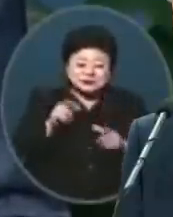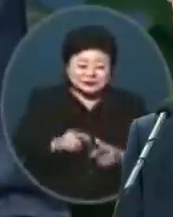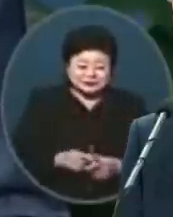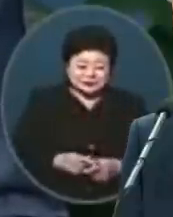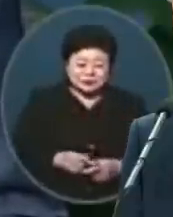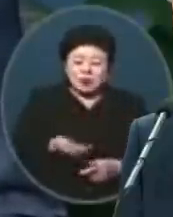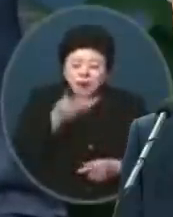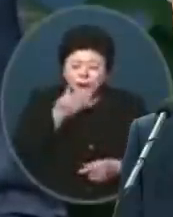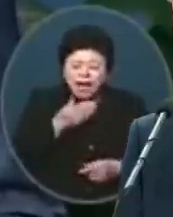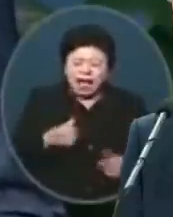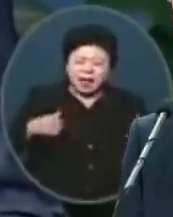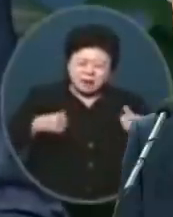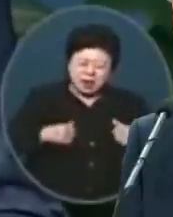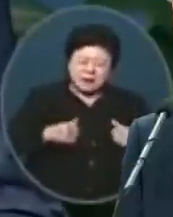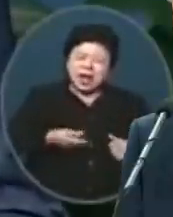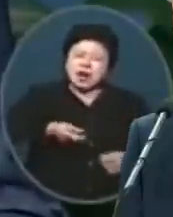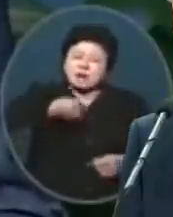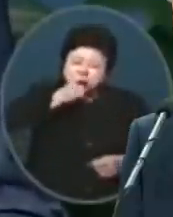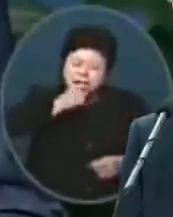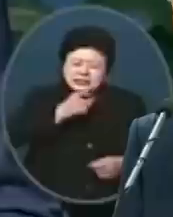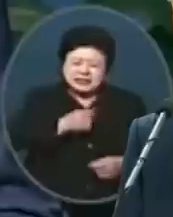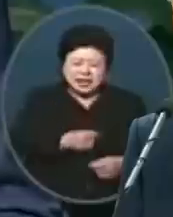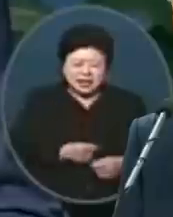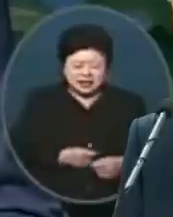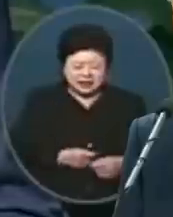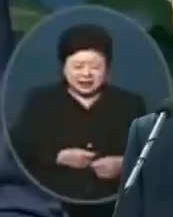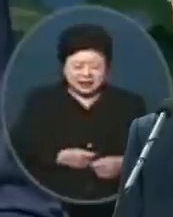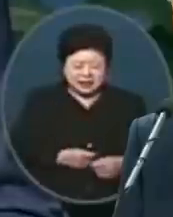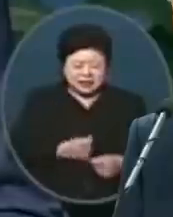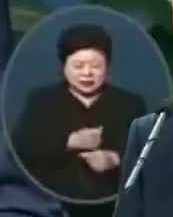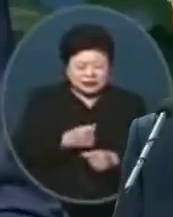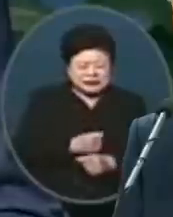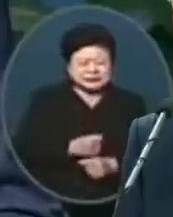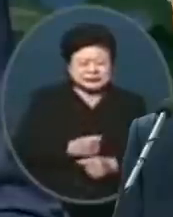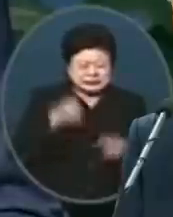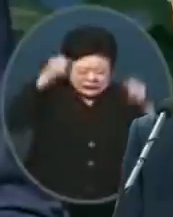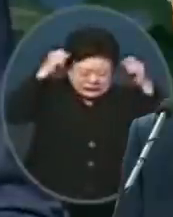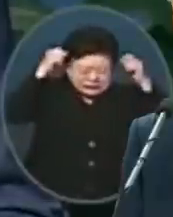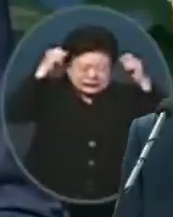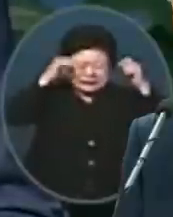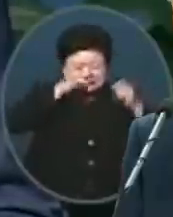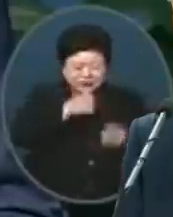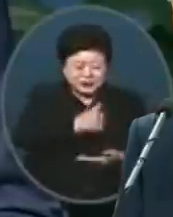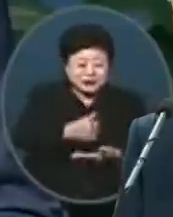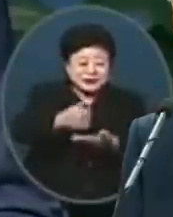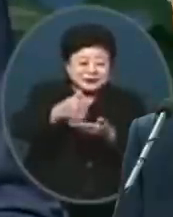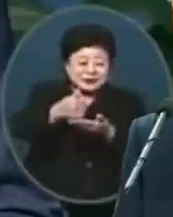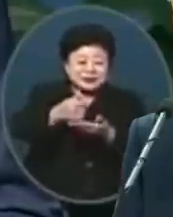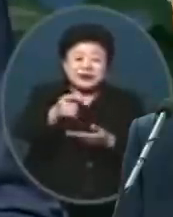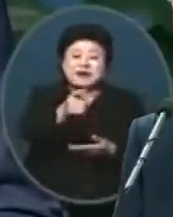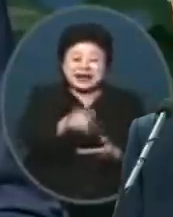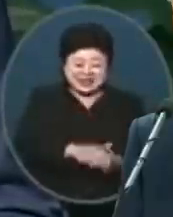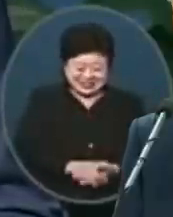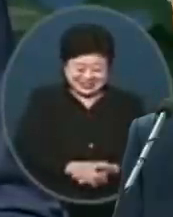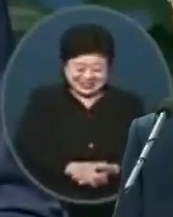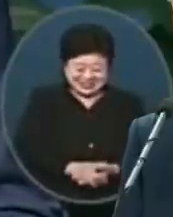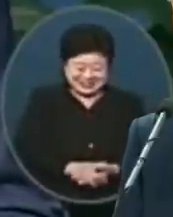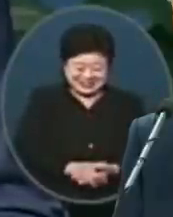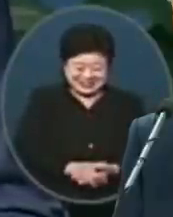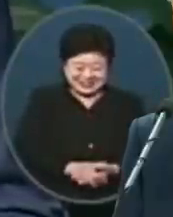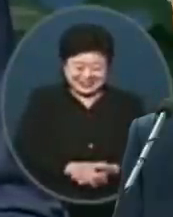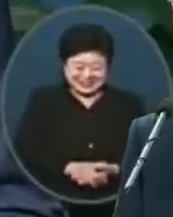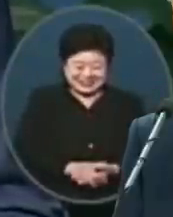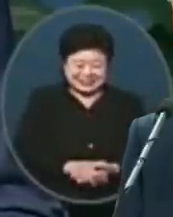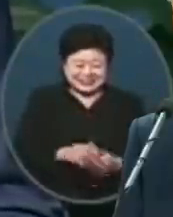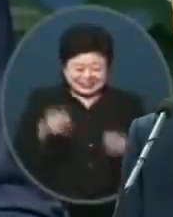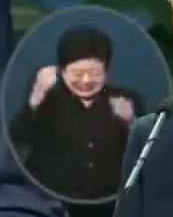무엇을 먹을까, 무엇을 입을까, 무엇을 마실까, 어떻게 살고 수고하고 모은 짐을 지고 있는데 주님이 뭐라고 말했습니까? 여기 봤어.